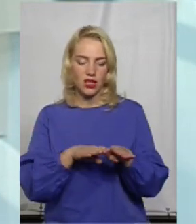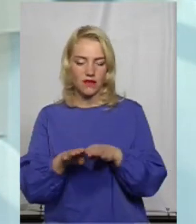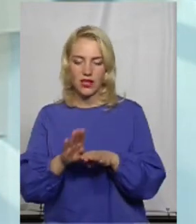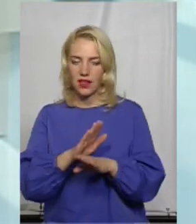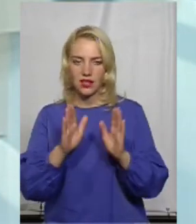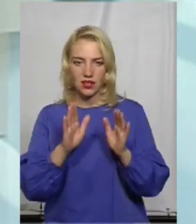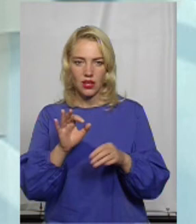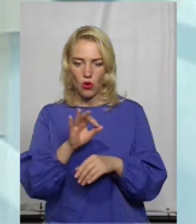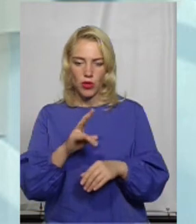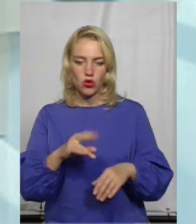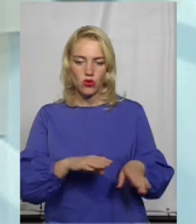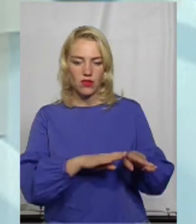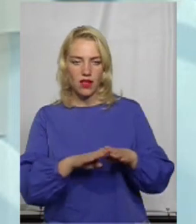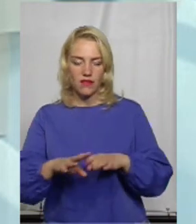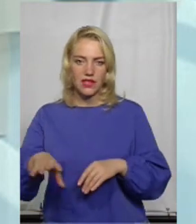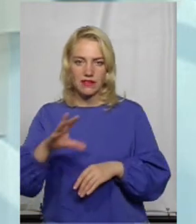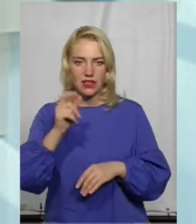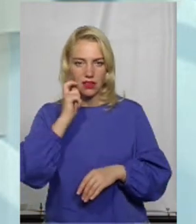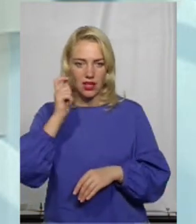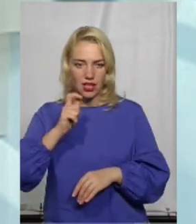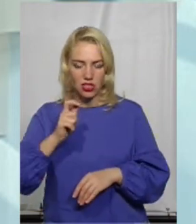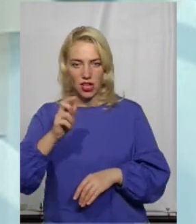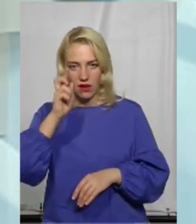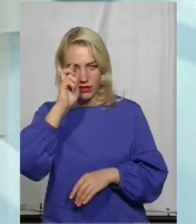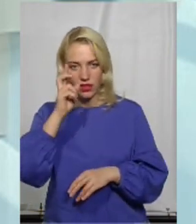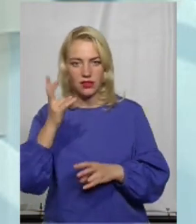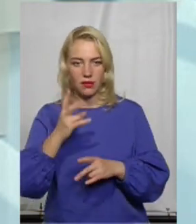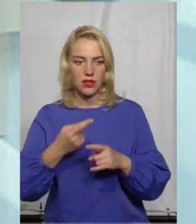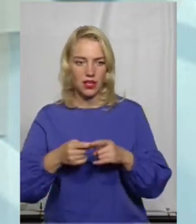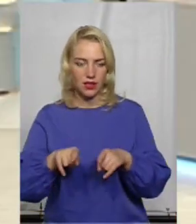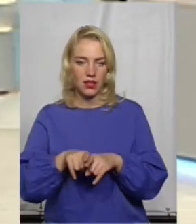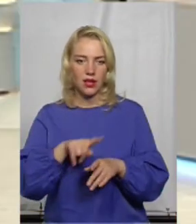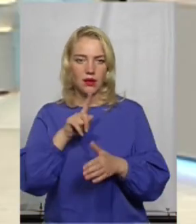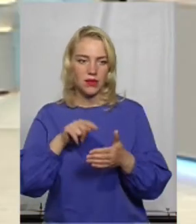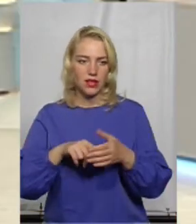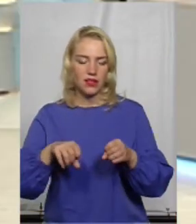держави ці питання мають вирішуватися.